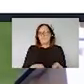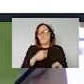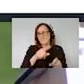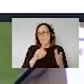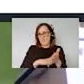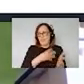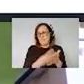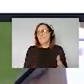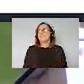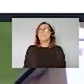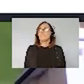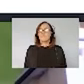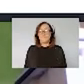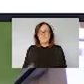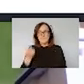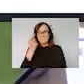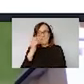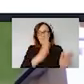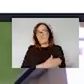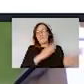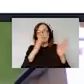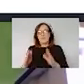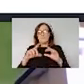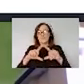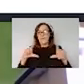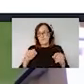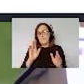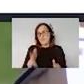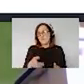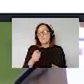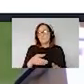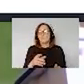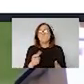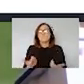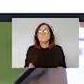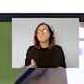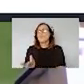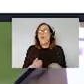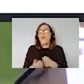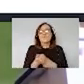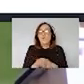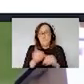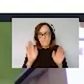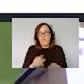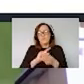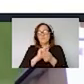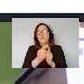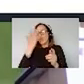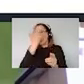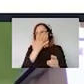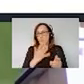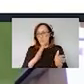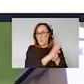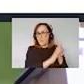zablokowało. Drodzy Państwo, zaraz będzie następna tablica, to też Państwo wejdziecie. Do czego zmierzam? Mogę sobie oczywiście też zmienić tło i Państwo możecie